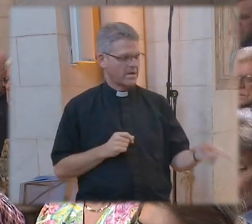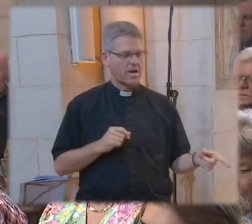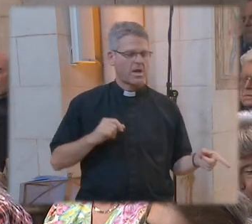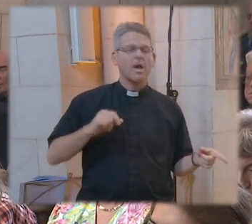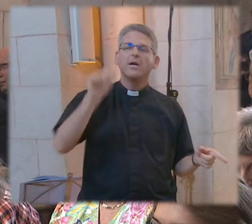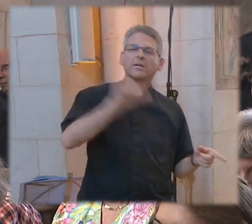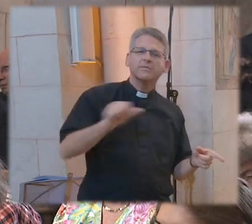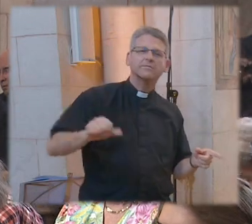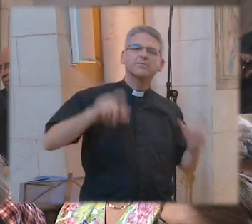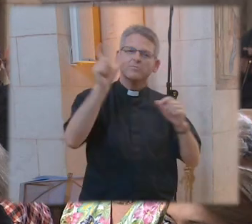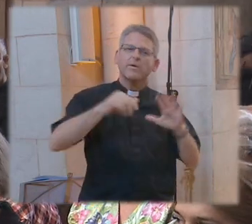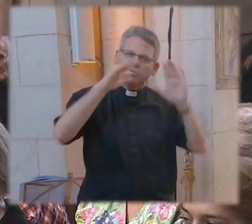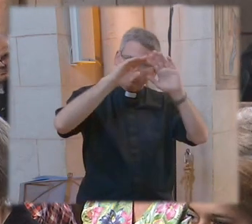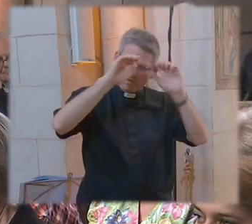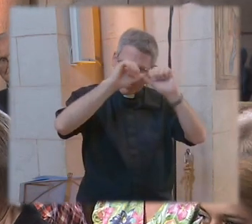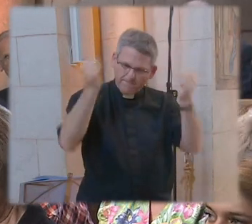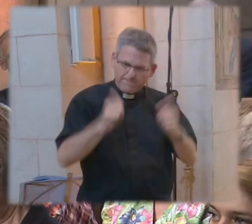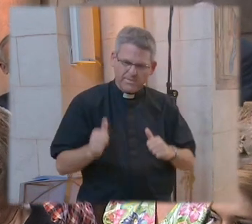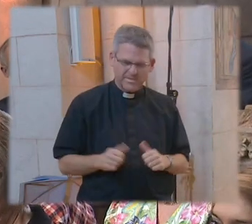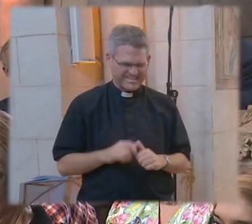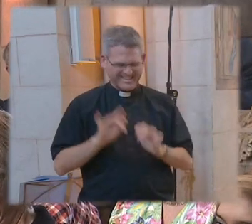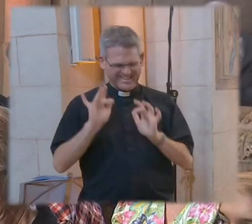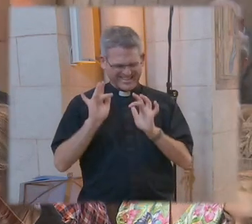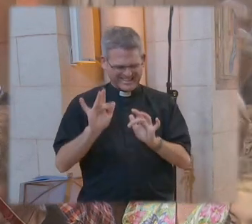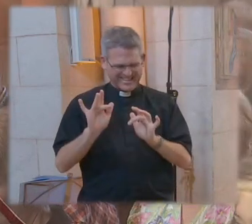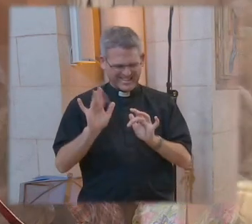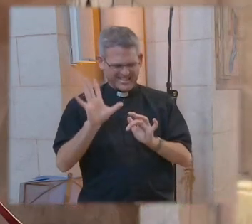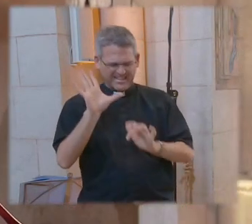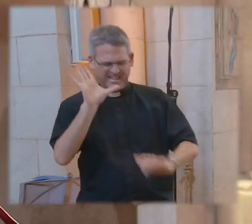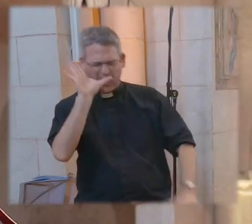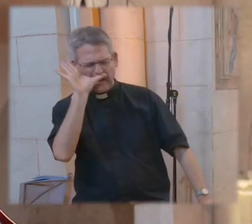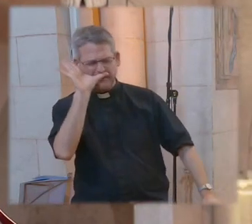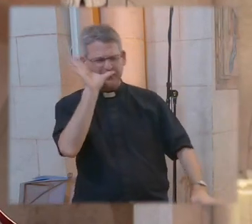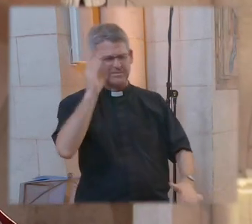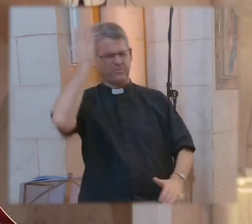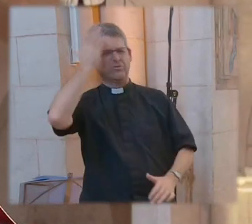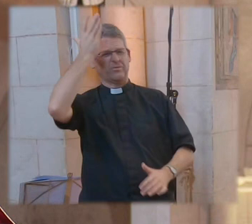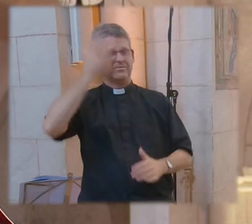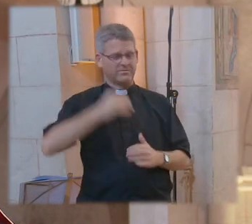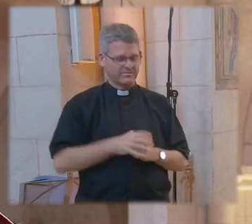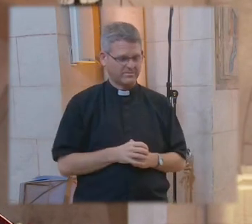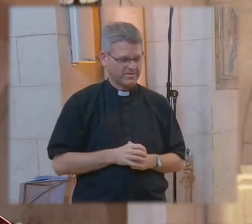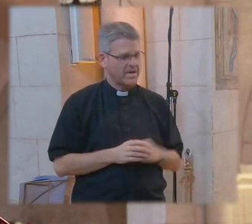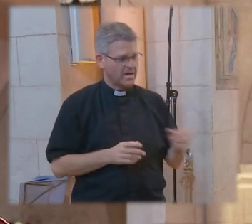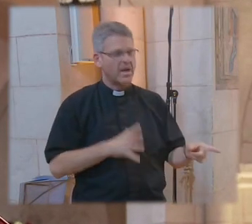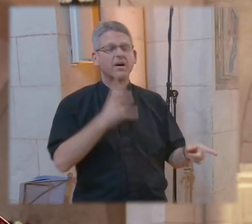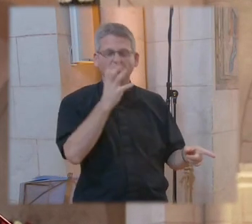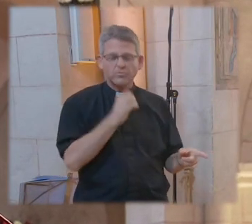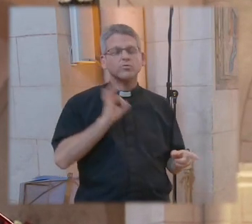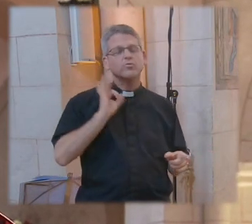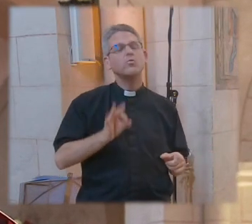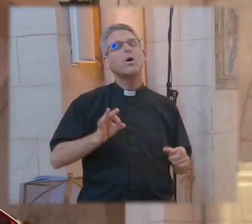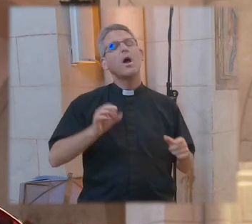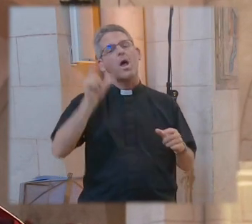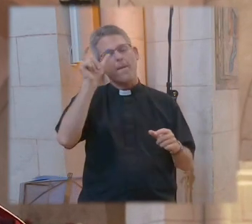Menschenbild gegen die menschenverachtende Ideologie der Nazis verteidigt und sich für die Würde des Menschen mit jenem